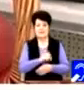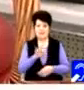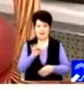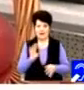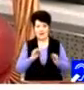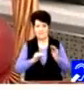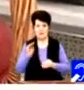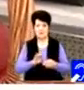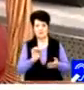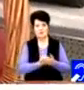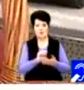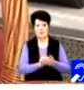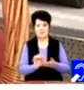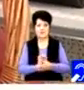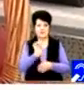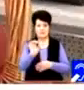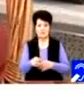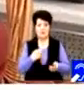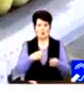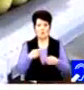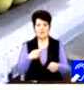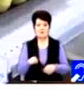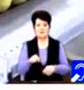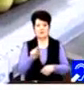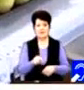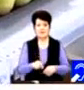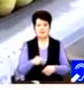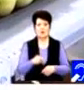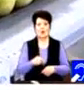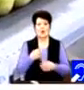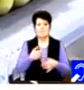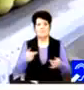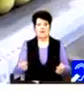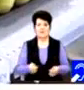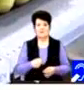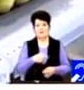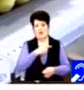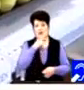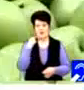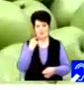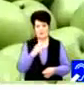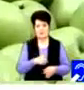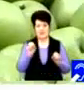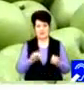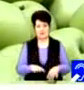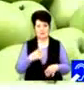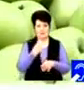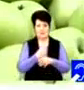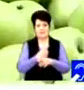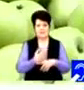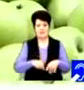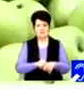ambalajelor și în documentele de transport comercial pentru mărfuri în consecință departamentul rossel hot nador a decis să interzică importul